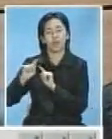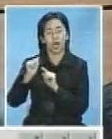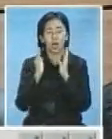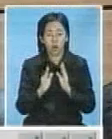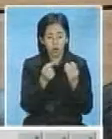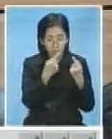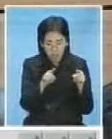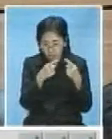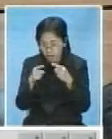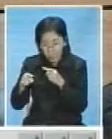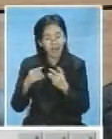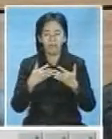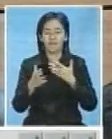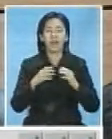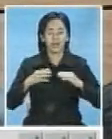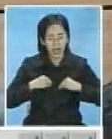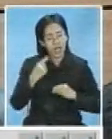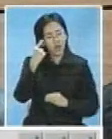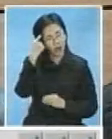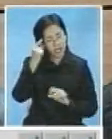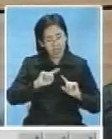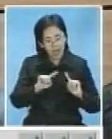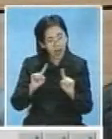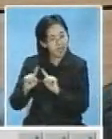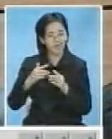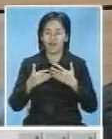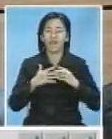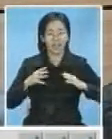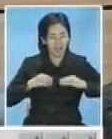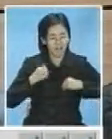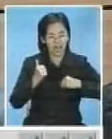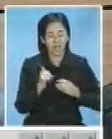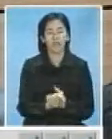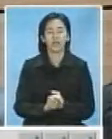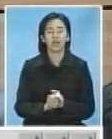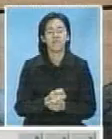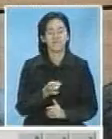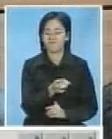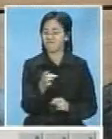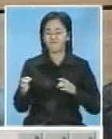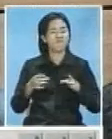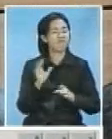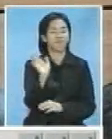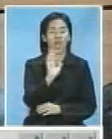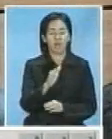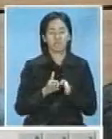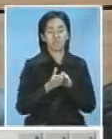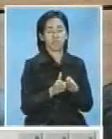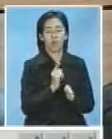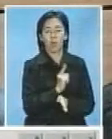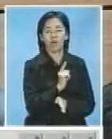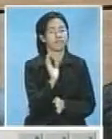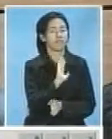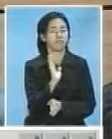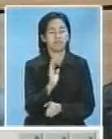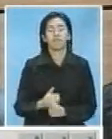กต่างของบุคคลไม่ว่าทางด้านความคิดหรือด้านไหนก็ตามไม่ระรานผู้อื่นไม่ให้ร้ายผู้อื่นน